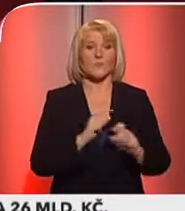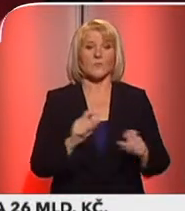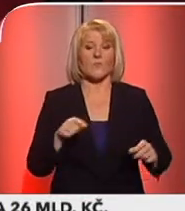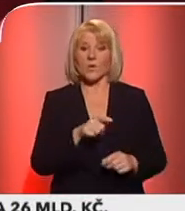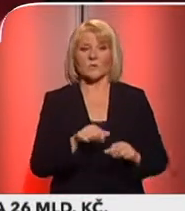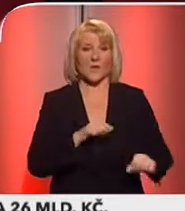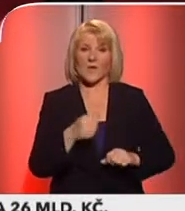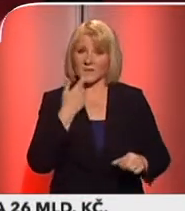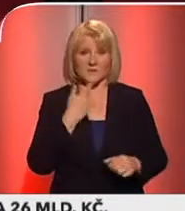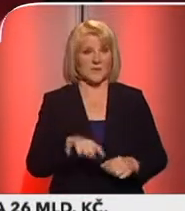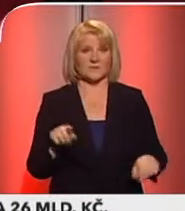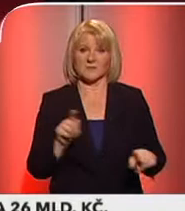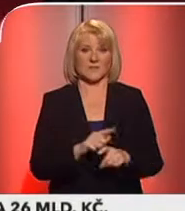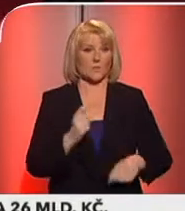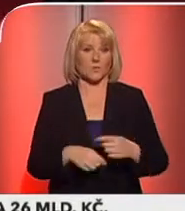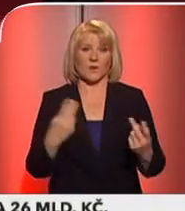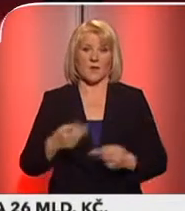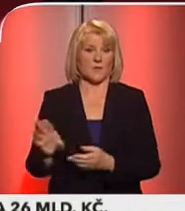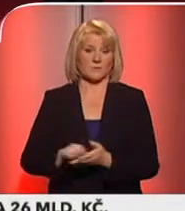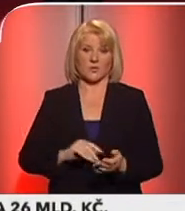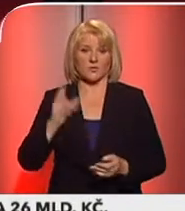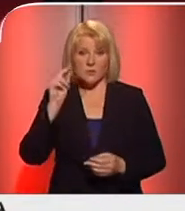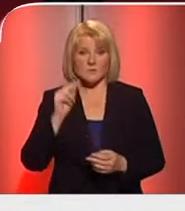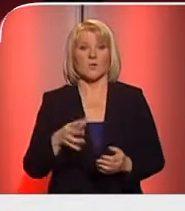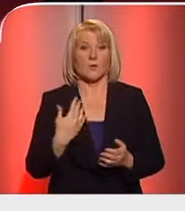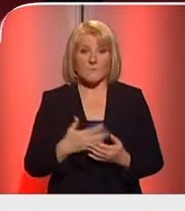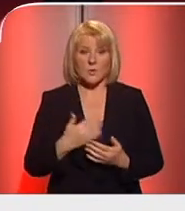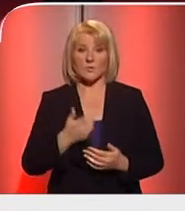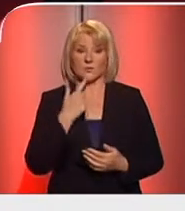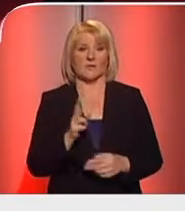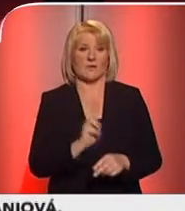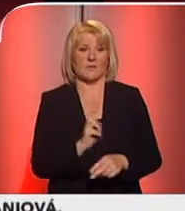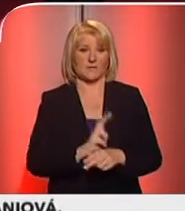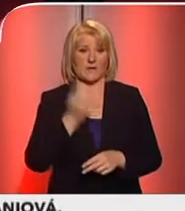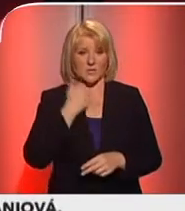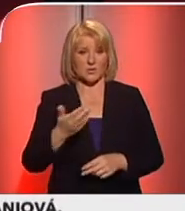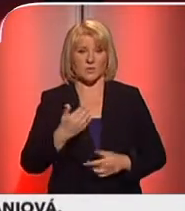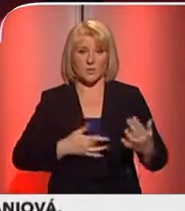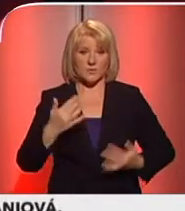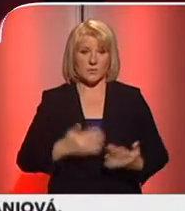že nechce se dostat do té řecké situace, proto hlavně chce hlídat veřejné rozpočty.